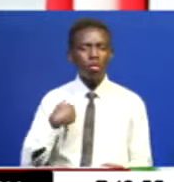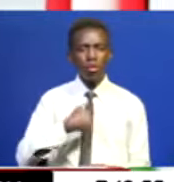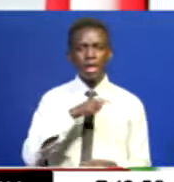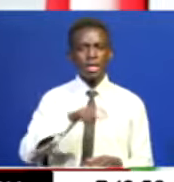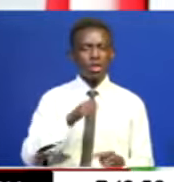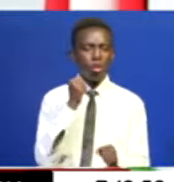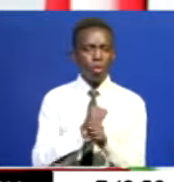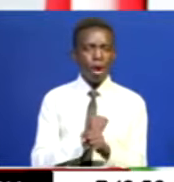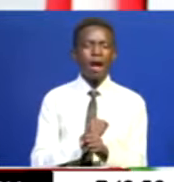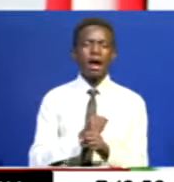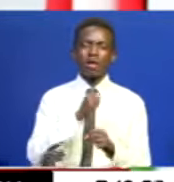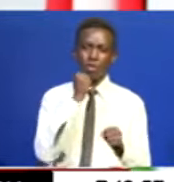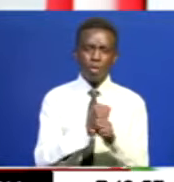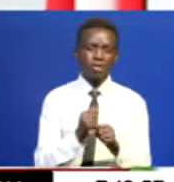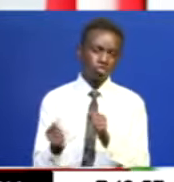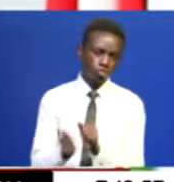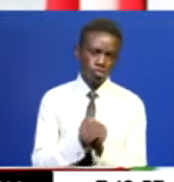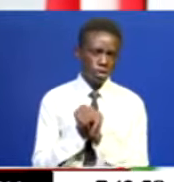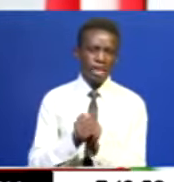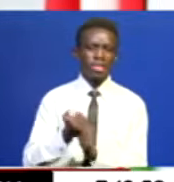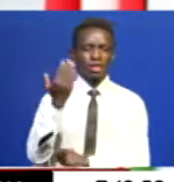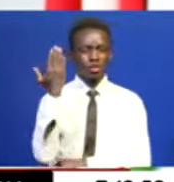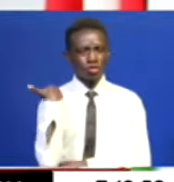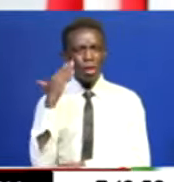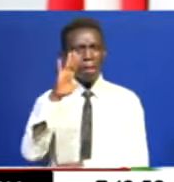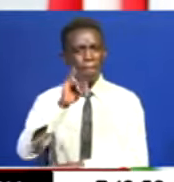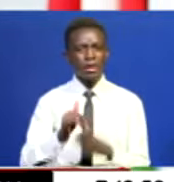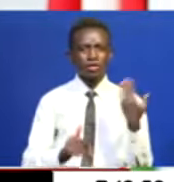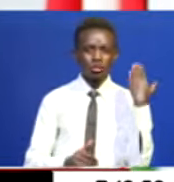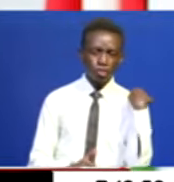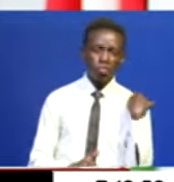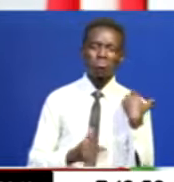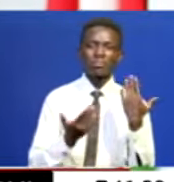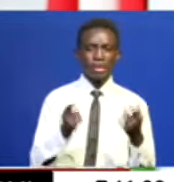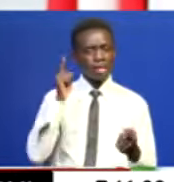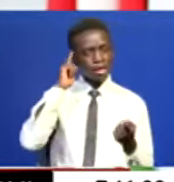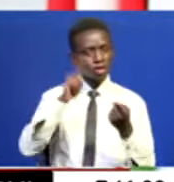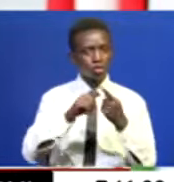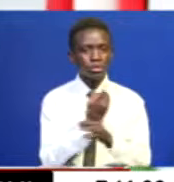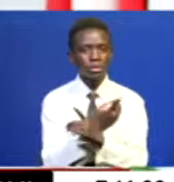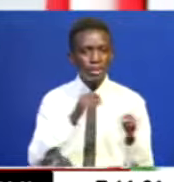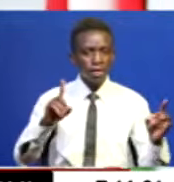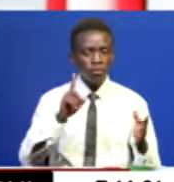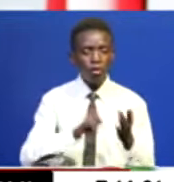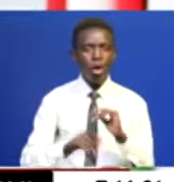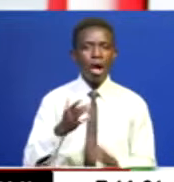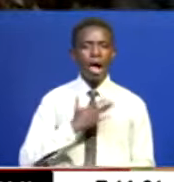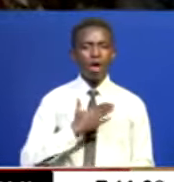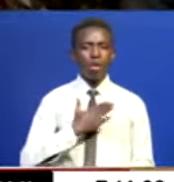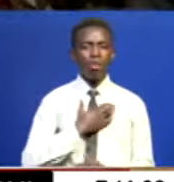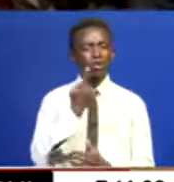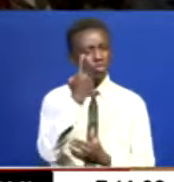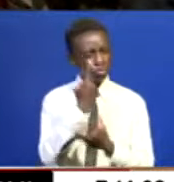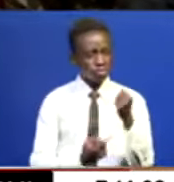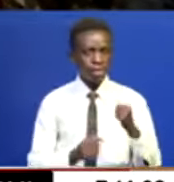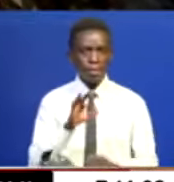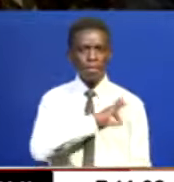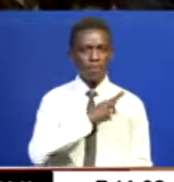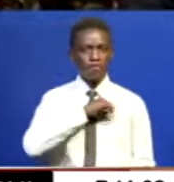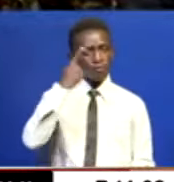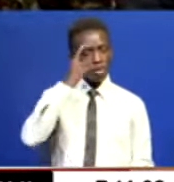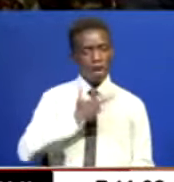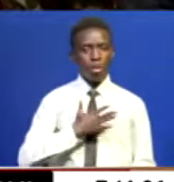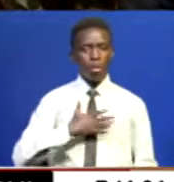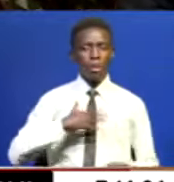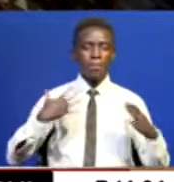by shoulder, so that we deliver for the common benefit of our people in this region.